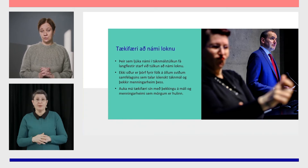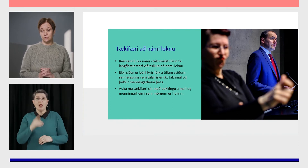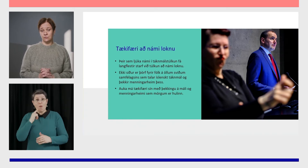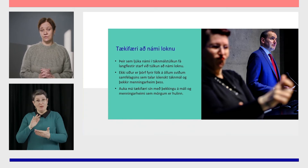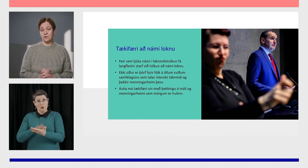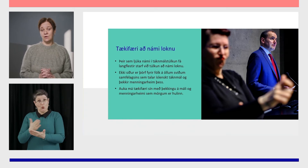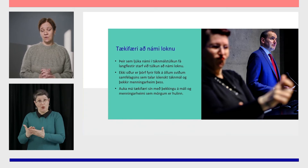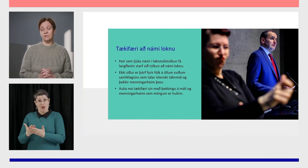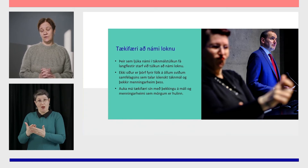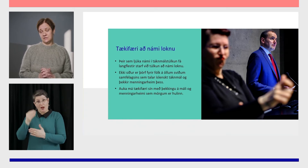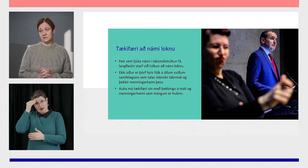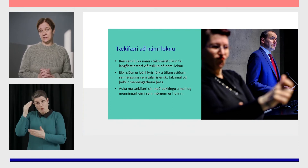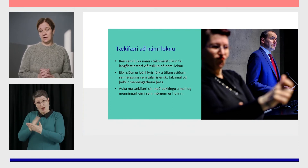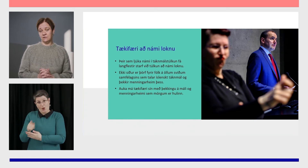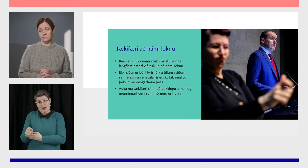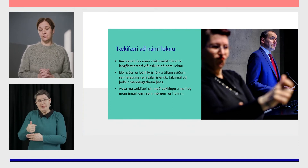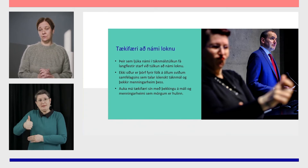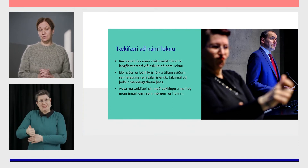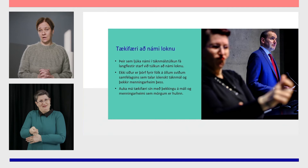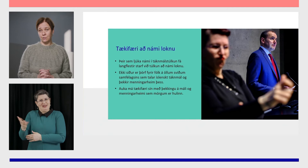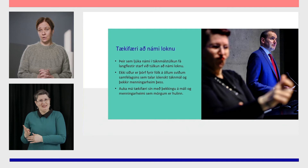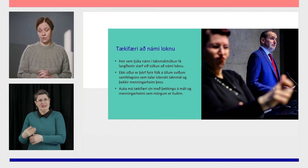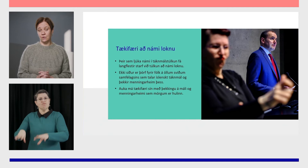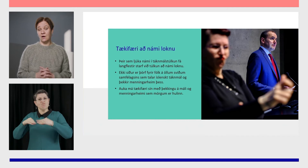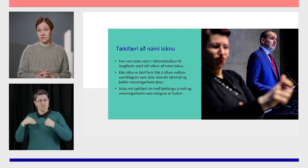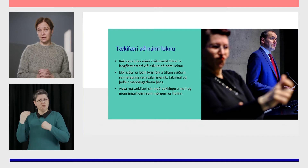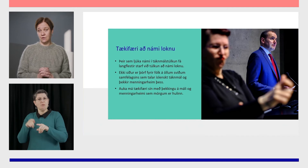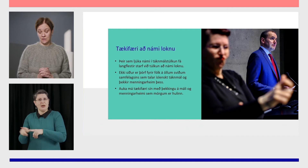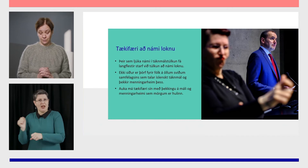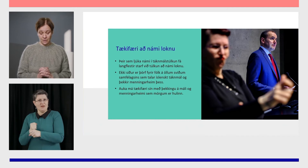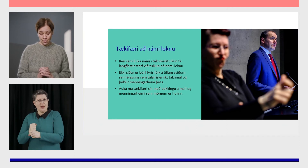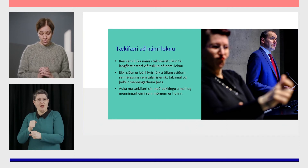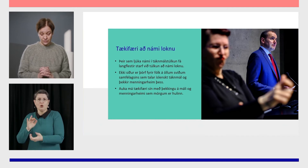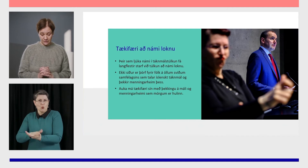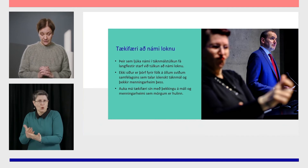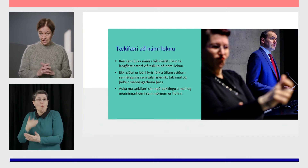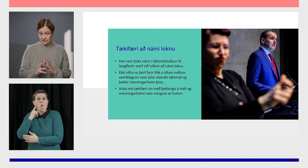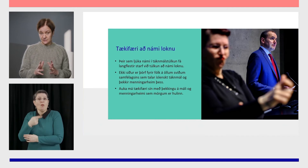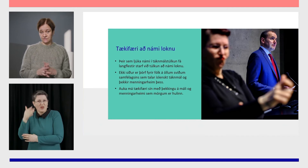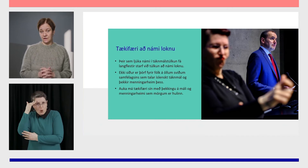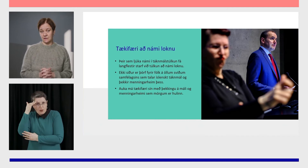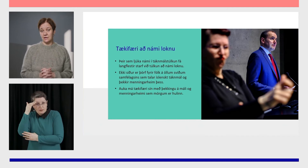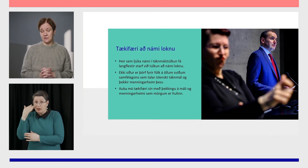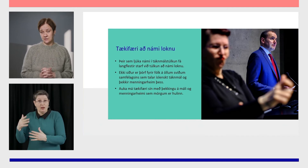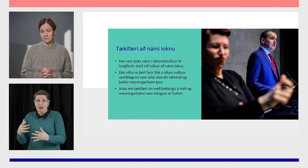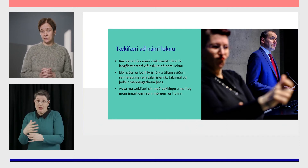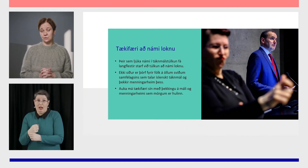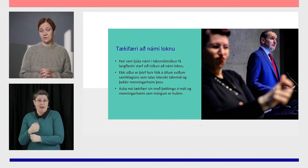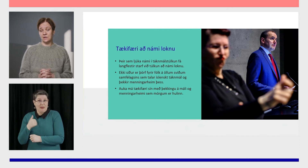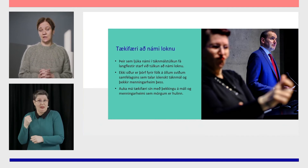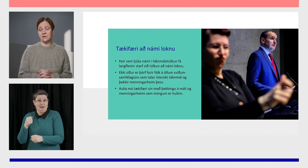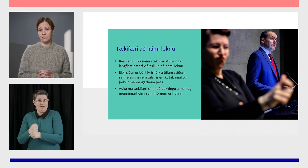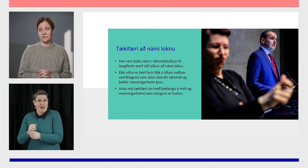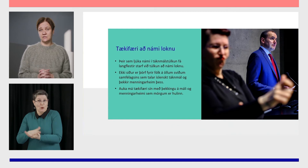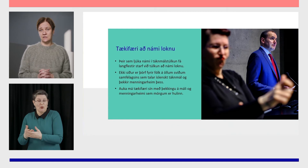tákmálstúlkun fá langflestir starf við tólkuna námi loknu, hafiðir á annaborð á og því. Það er ekki allir sem fara að starfa sem